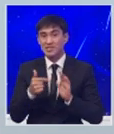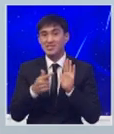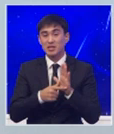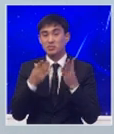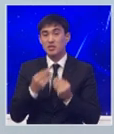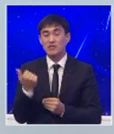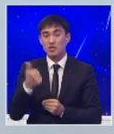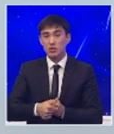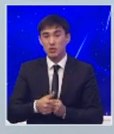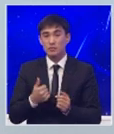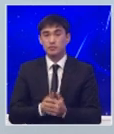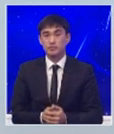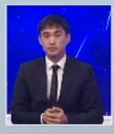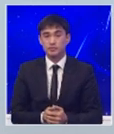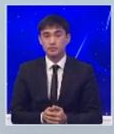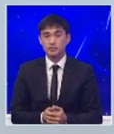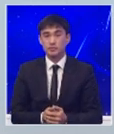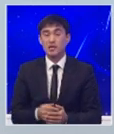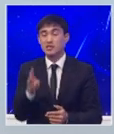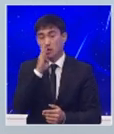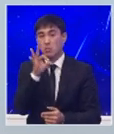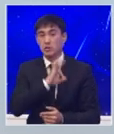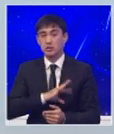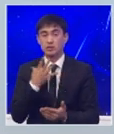неделю, но и зарабатывает